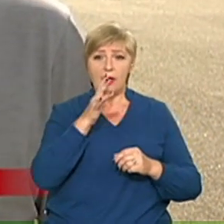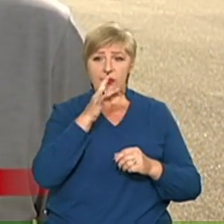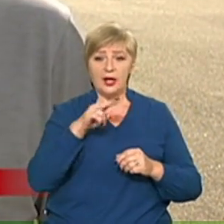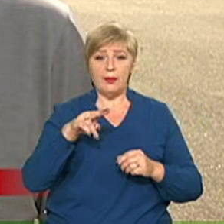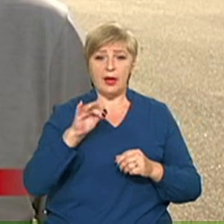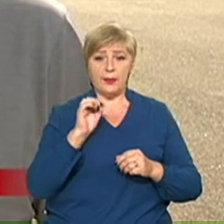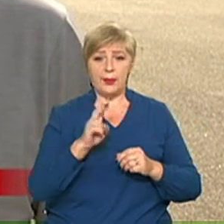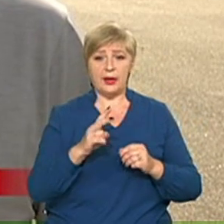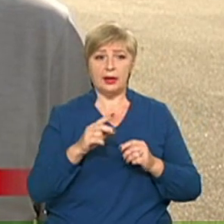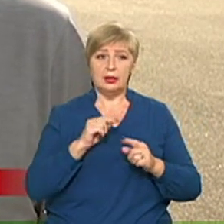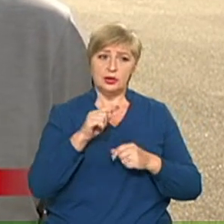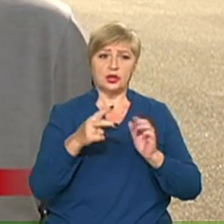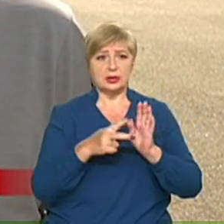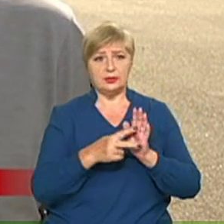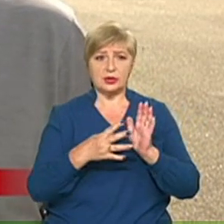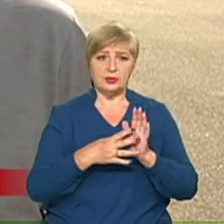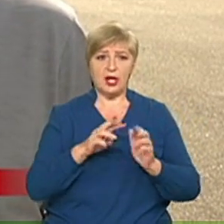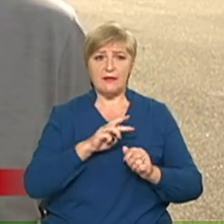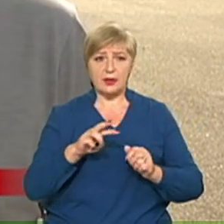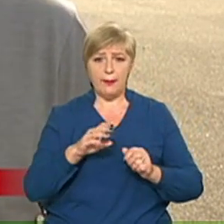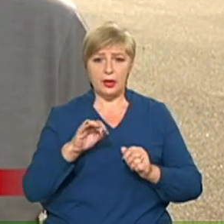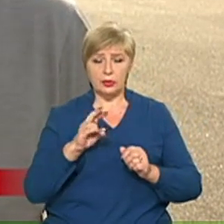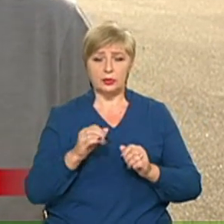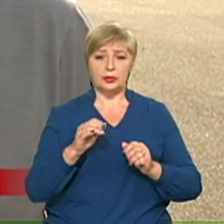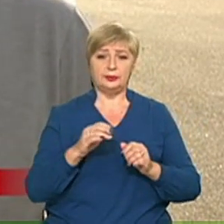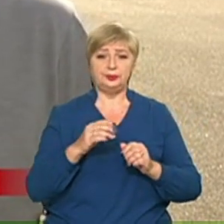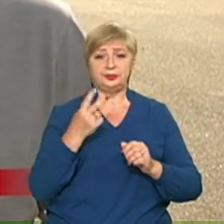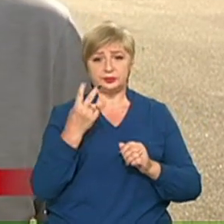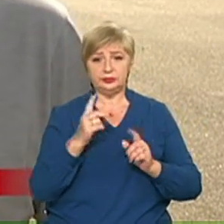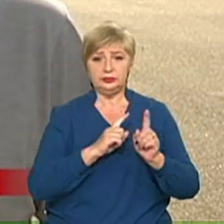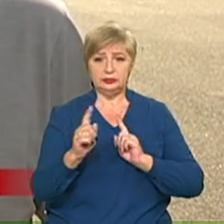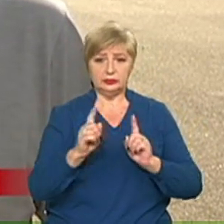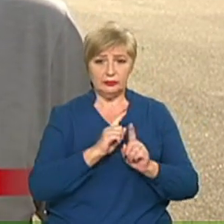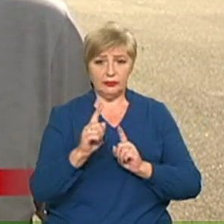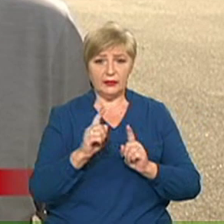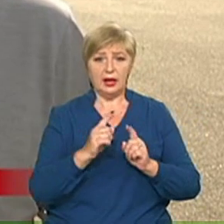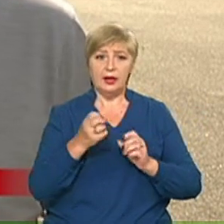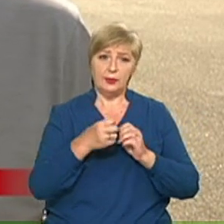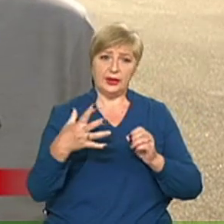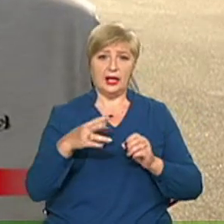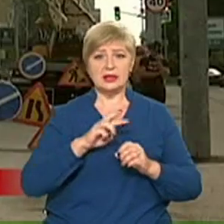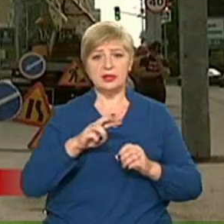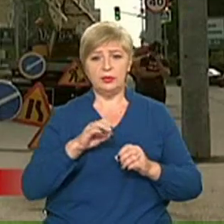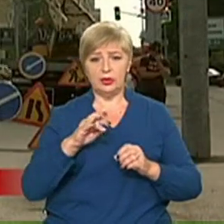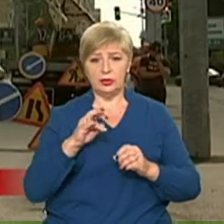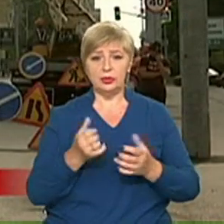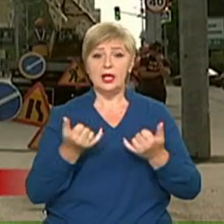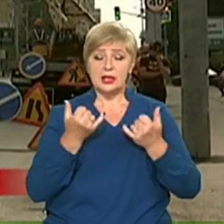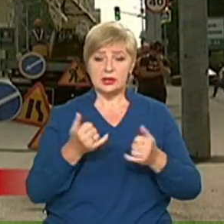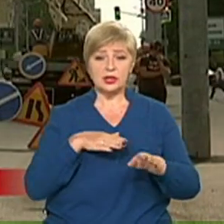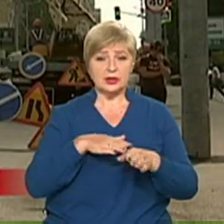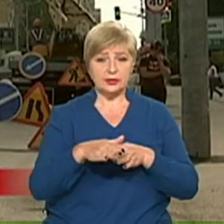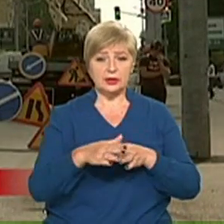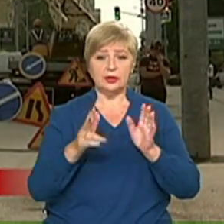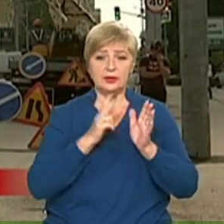с интервалом где-то 8-9 минут. И в межпиковое время 2 единицы с интервалом 15 минут. Наразі